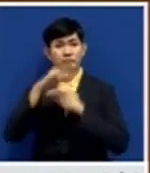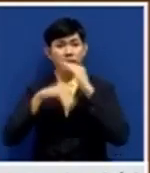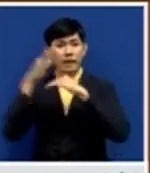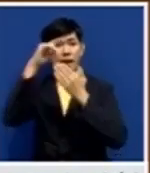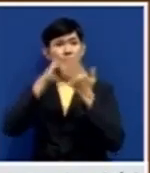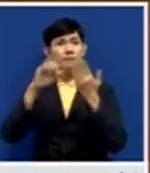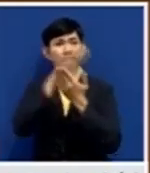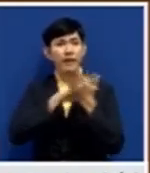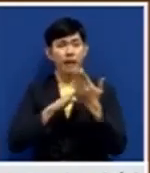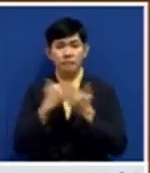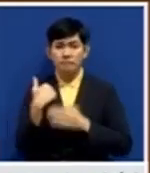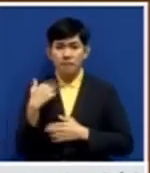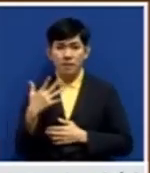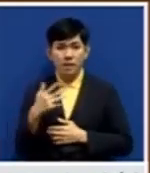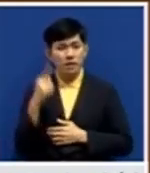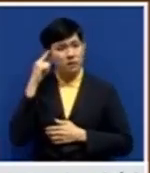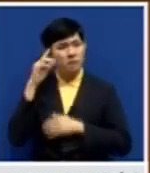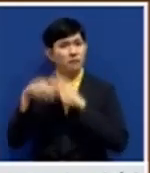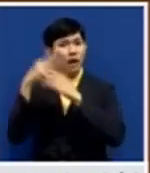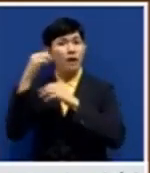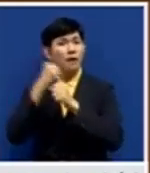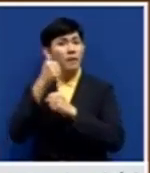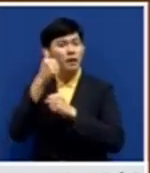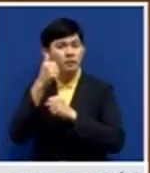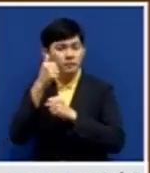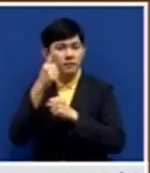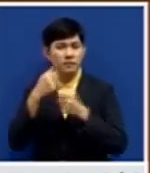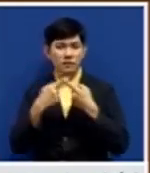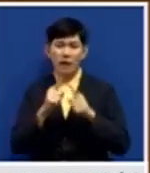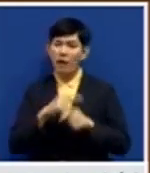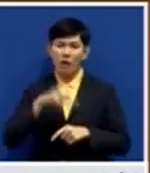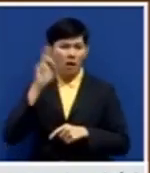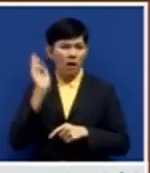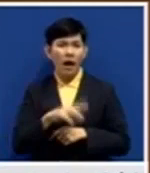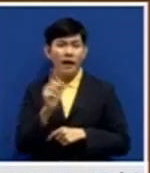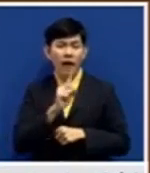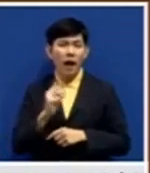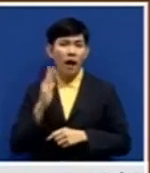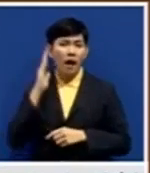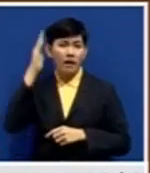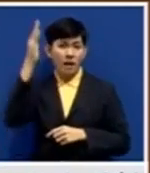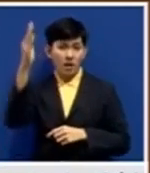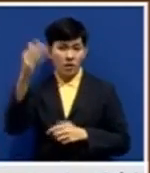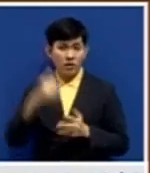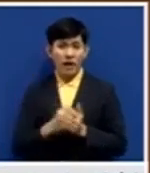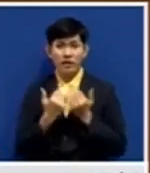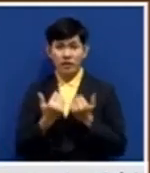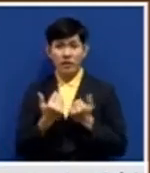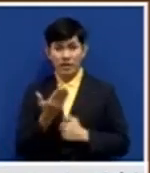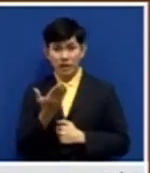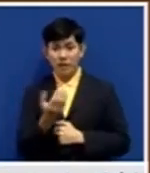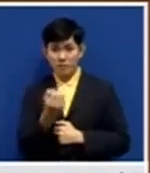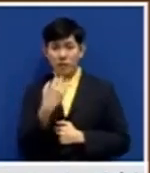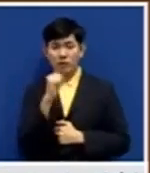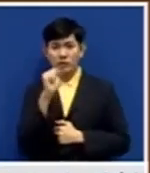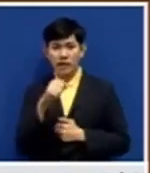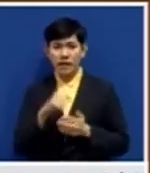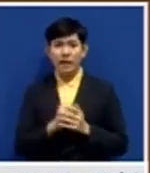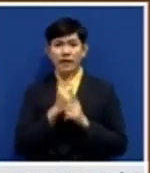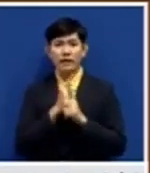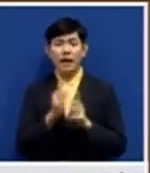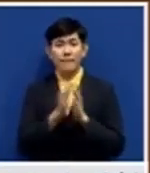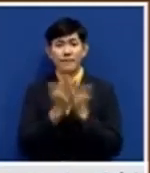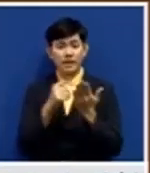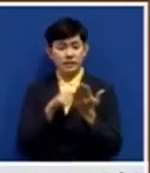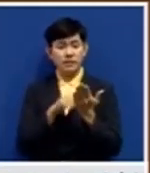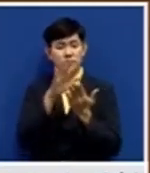มันจะมีอะไรที่มันจะพัฒนาเข้ามาได้ที่ซ้ำร้ายที่สุดก็คือว่าอนาคตข้างหน้าเนี่ยขณะนี้อย่างที่ท่านกล่าวมาแล้วในหนังสือที่แ